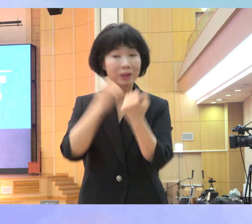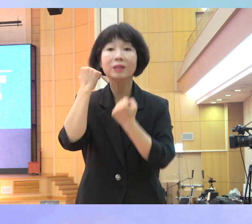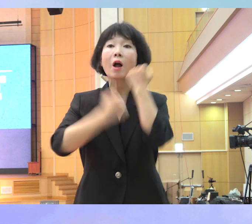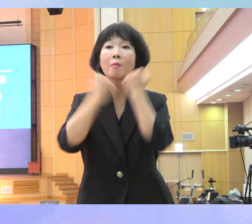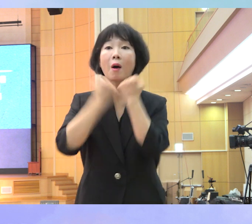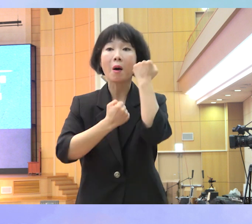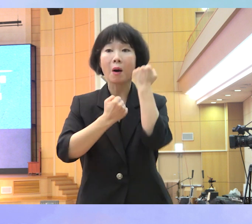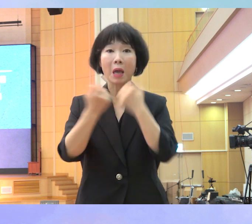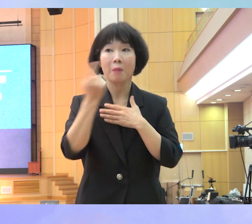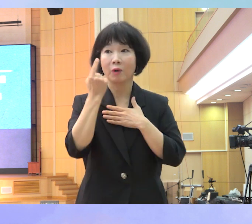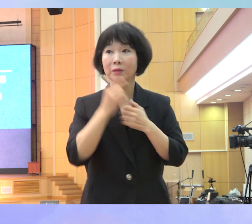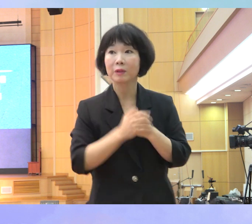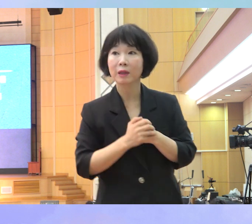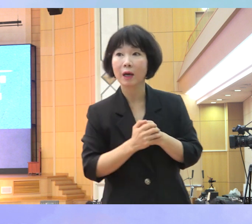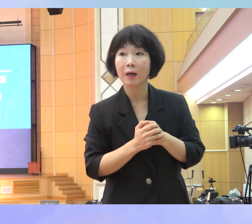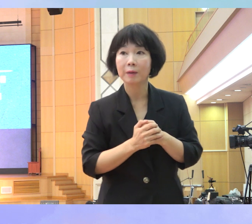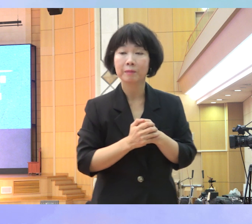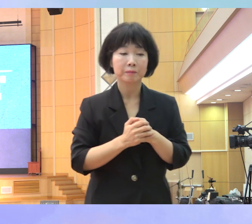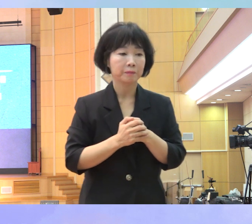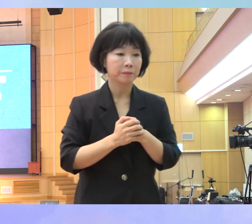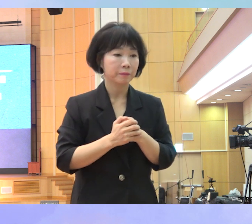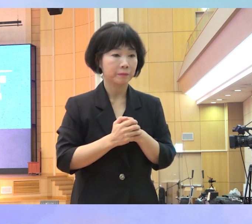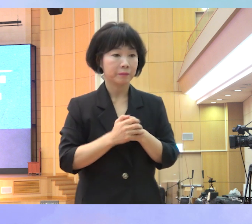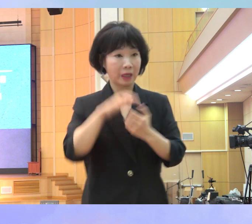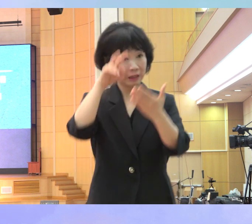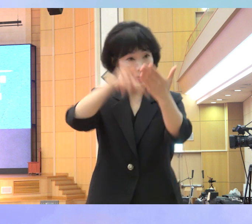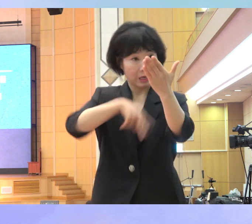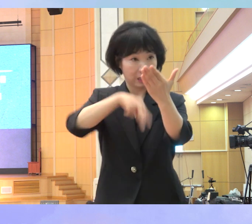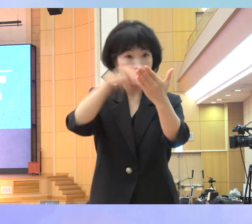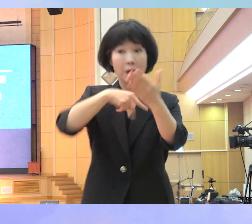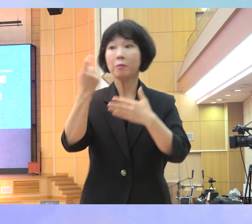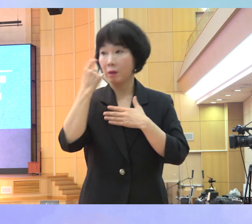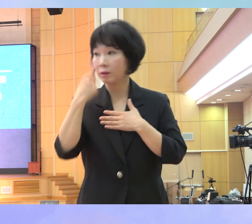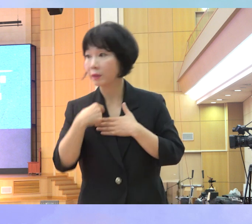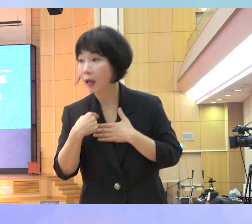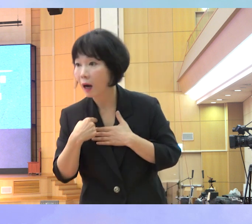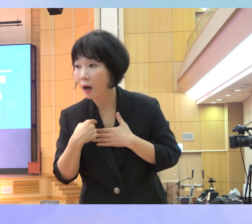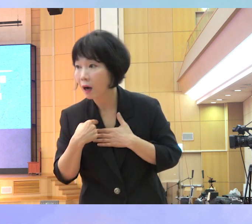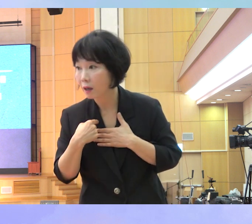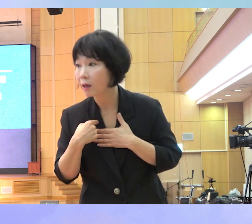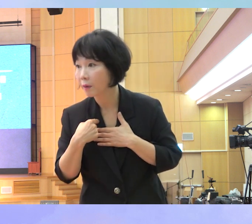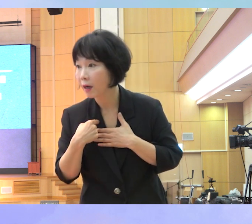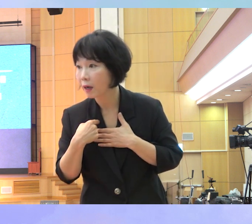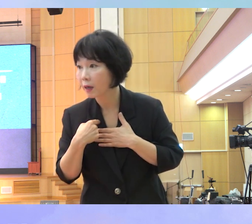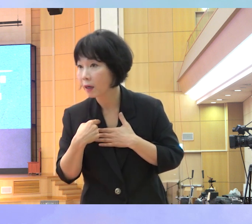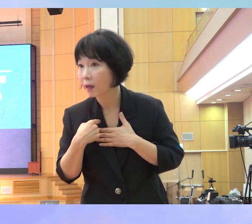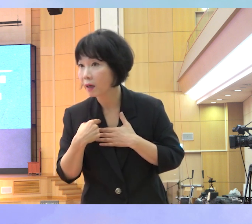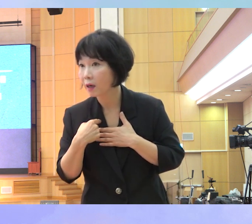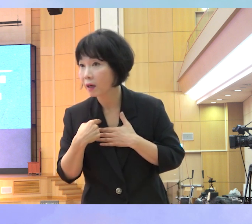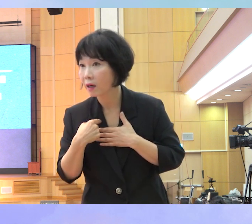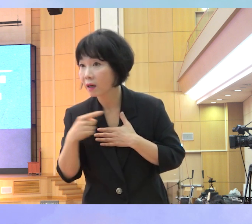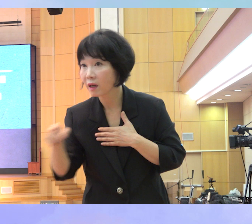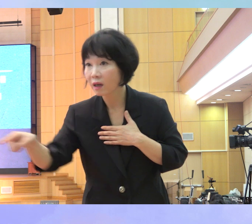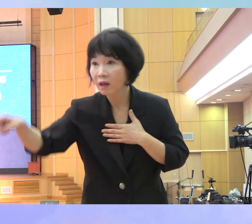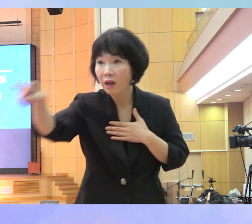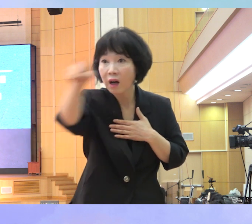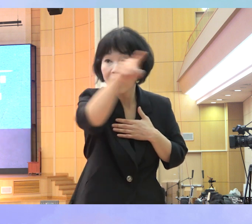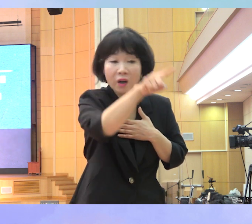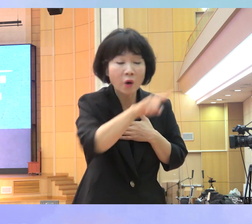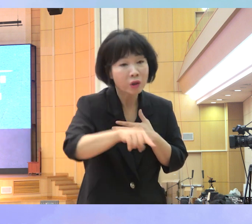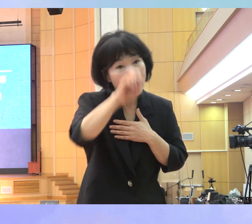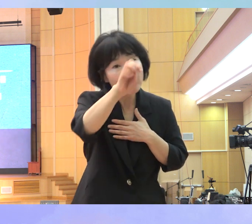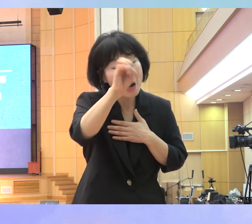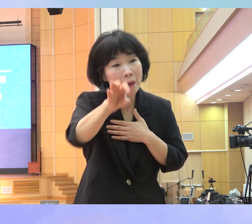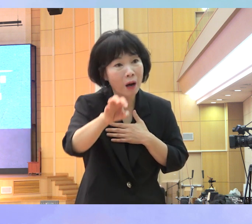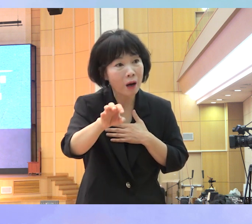민수기 14장 28절 말씀입니다. 말씀 봉독하겠습니다. 그들에게 이르기를